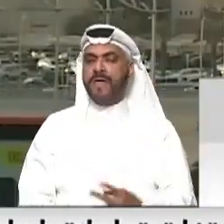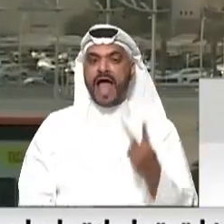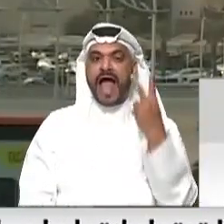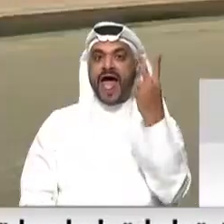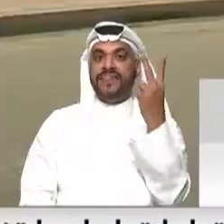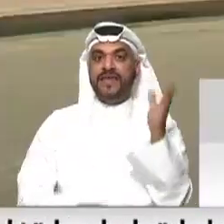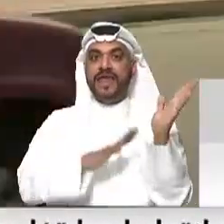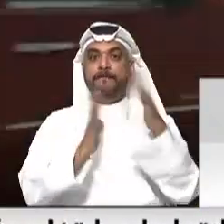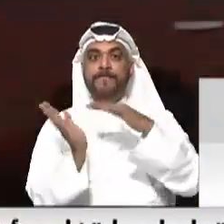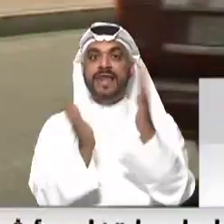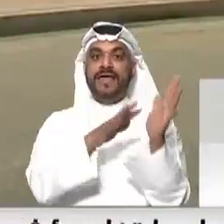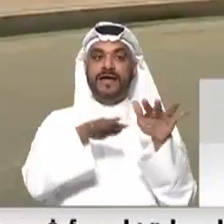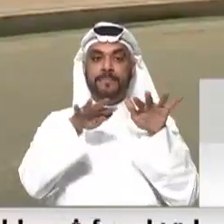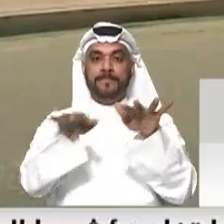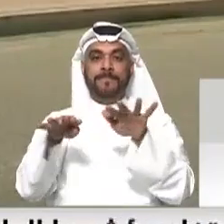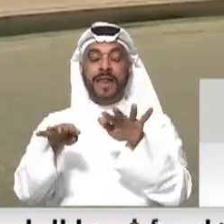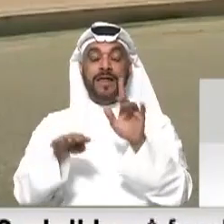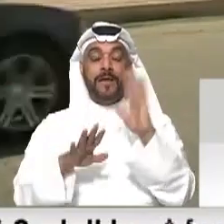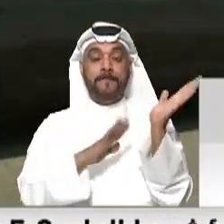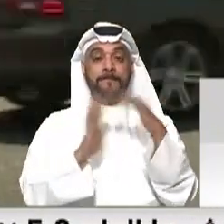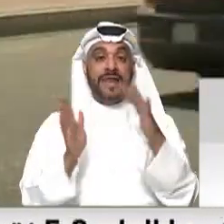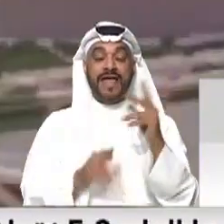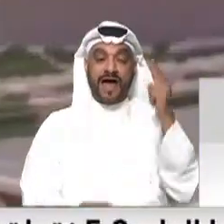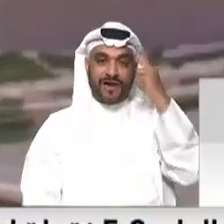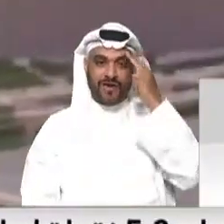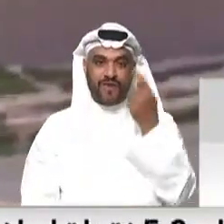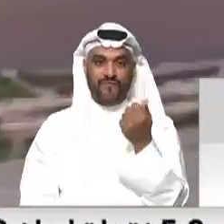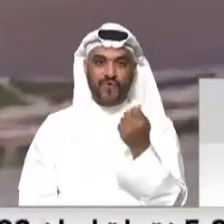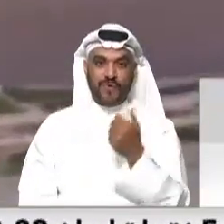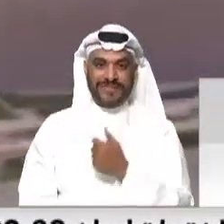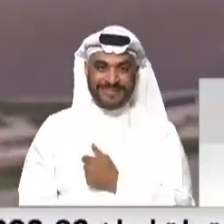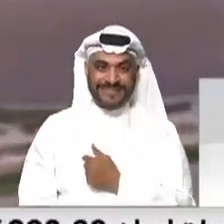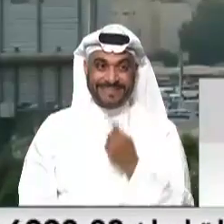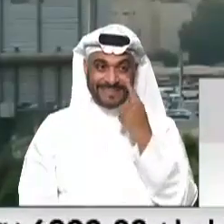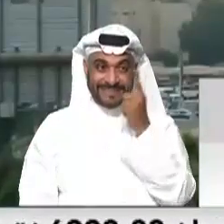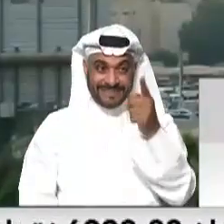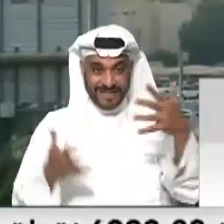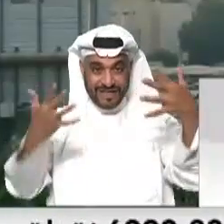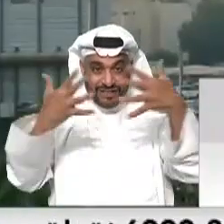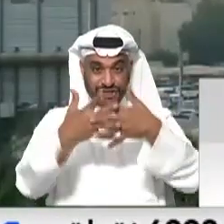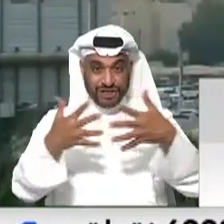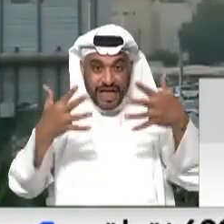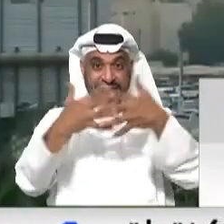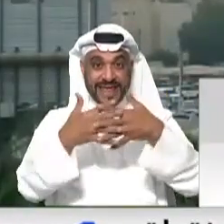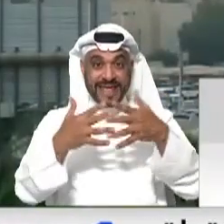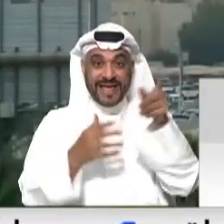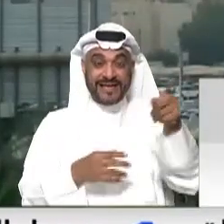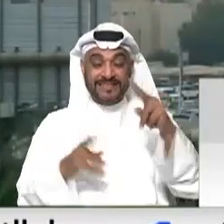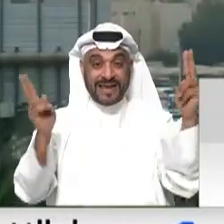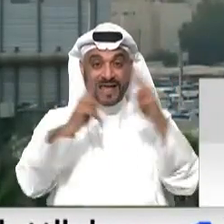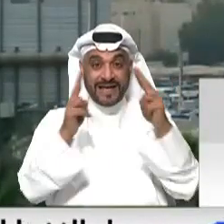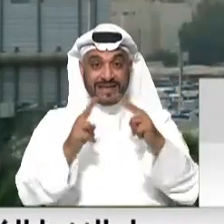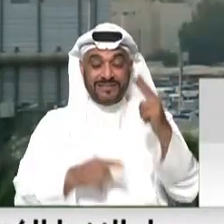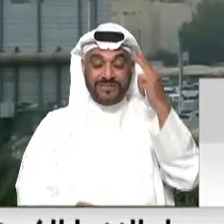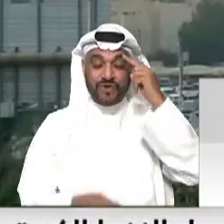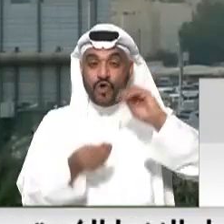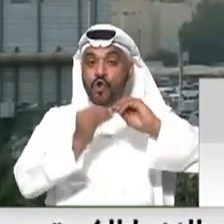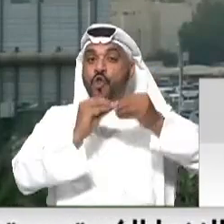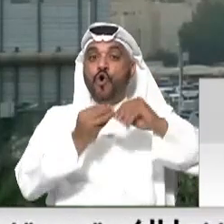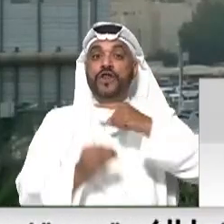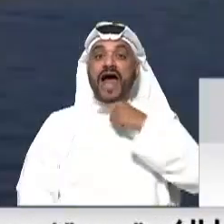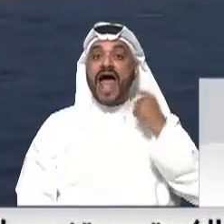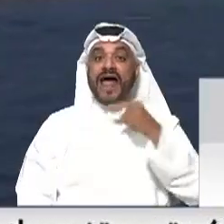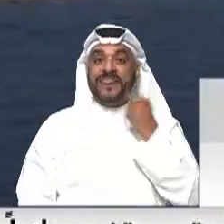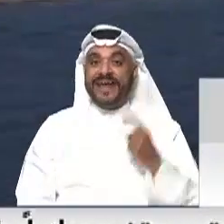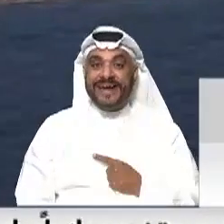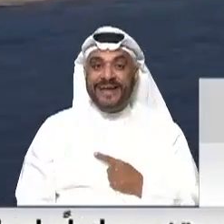قاعده المستثمرها في الاسواق الدوليه واوضحت الشركه ان قيمه صكوك الخضراء بلغت مليار